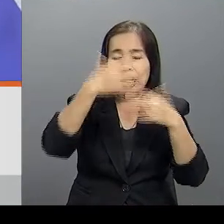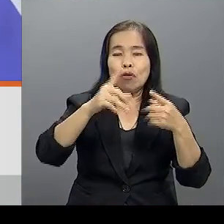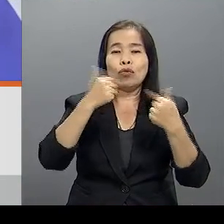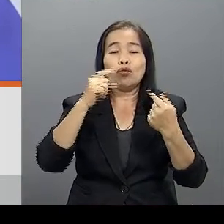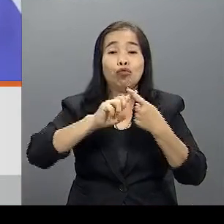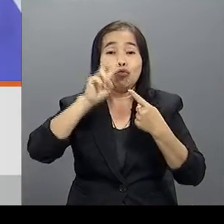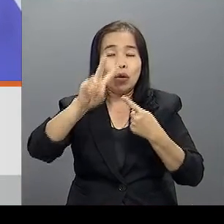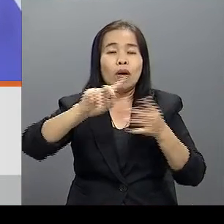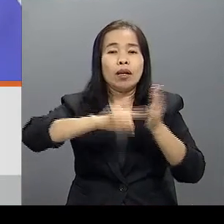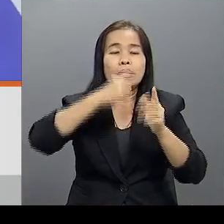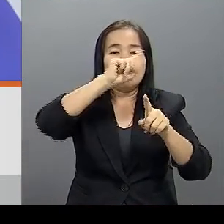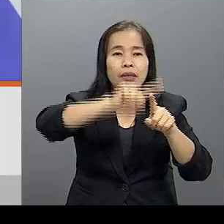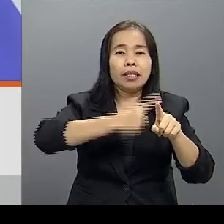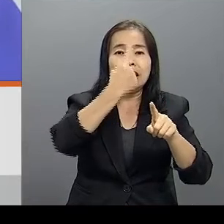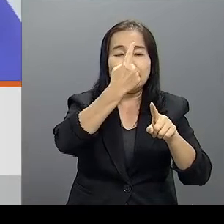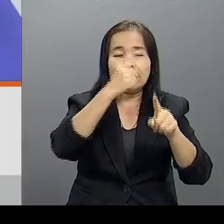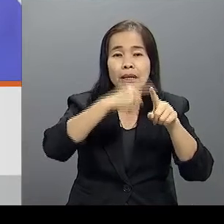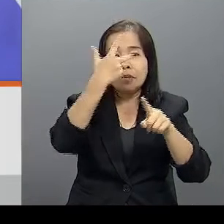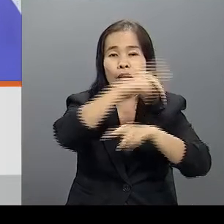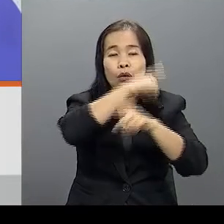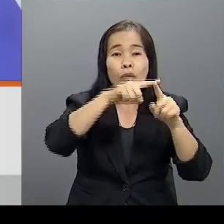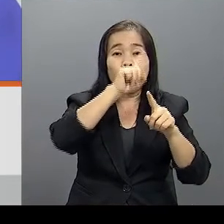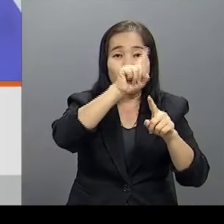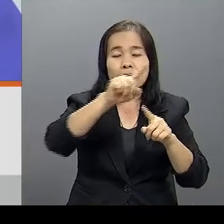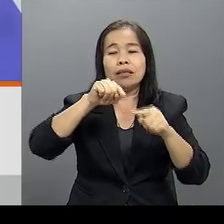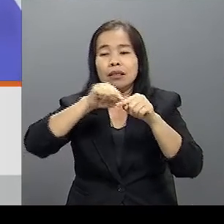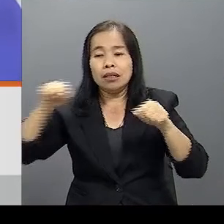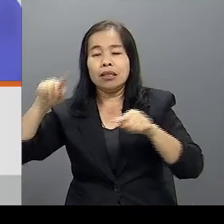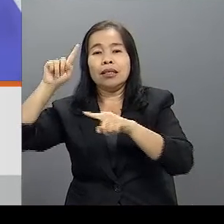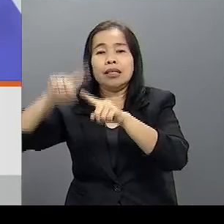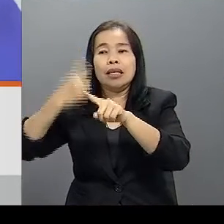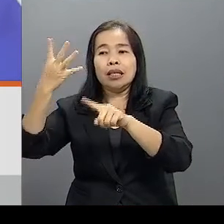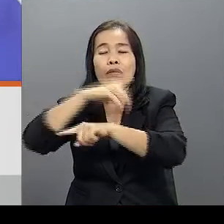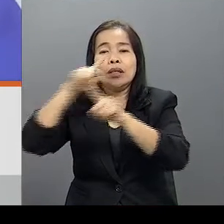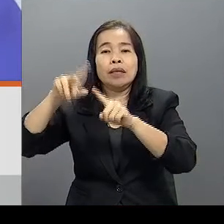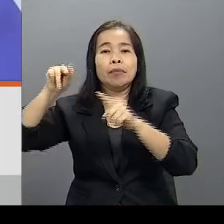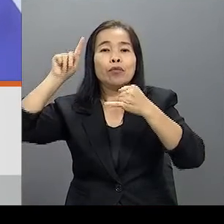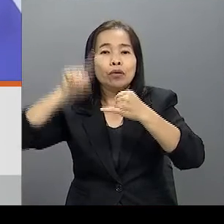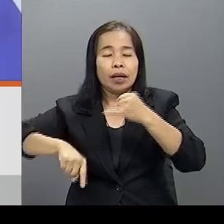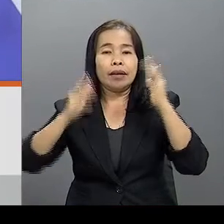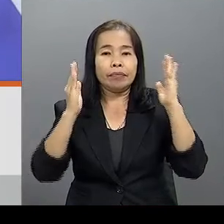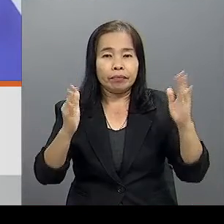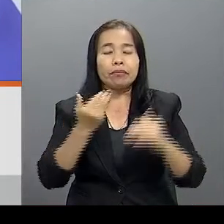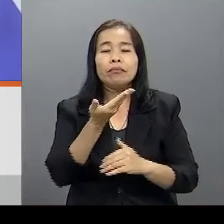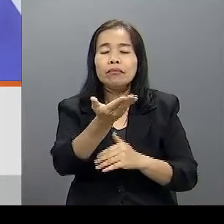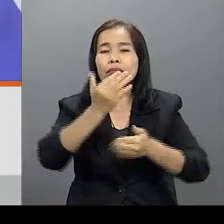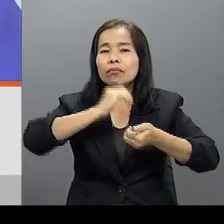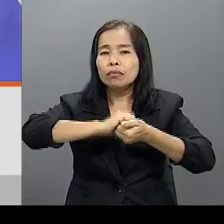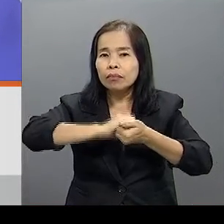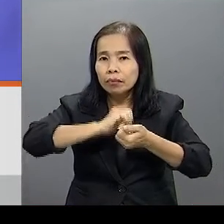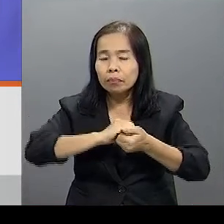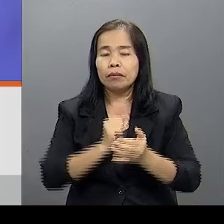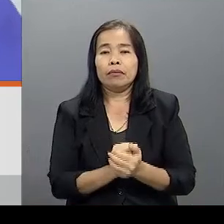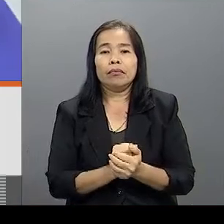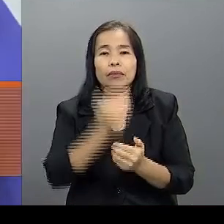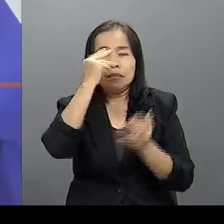30 เมศยนต์จํานวน 61 วันที่ขอคามรวมมอพวกเราในเรื่องของพี่น้